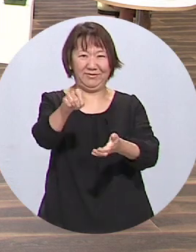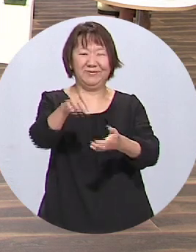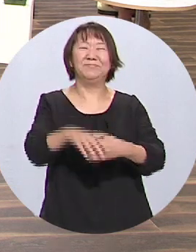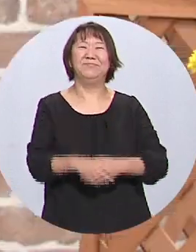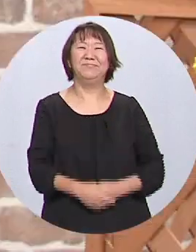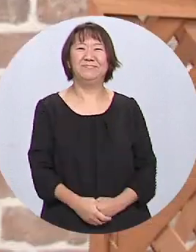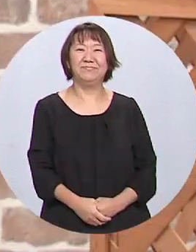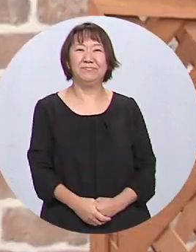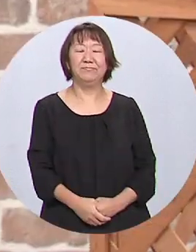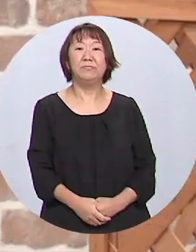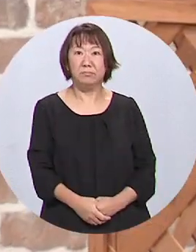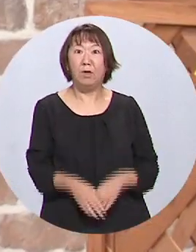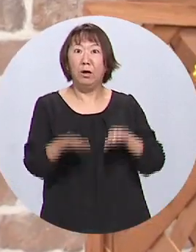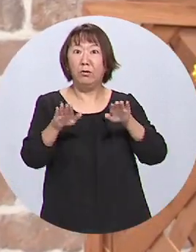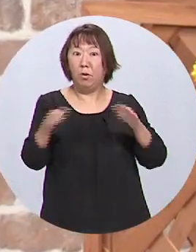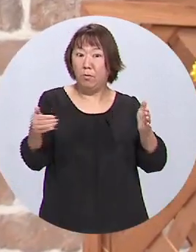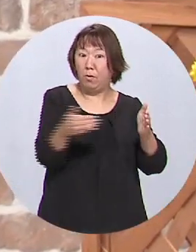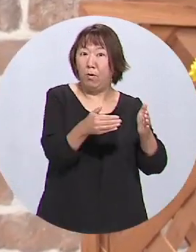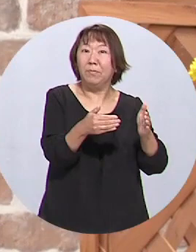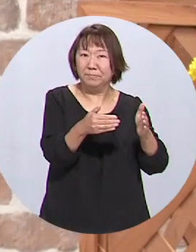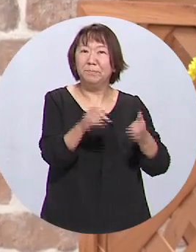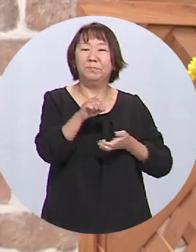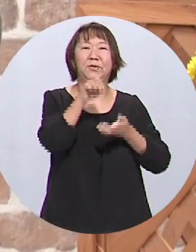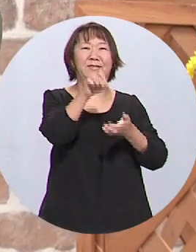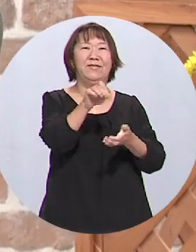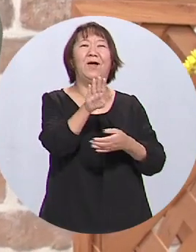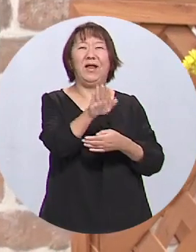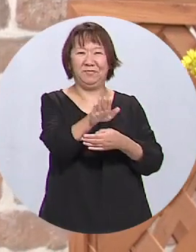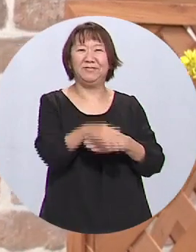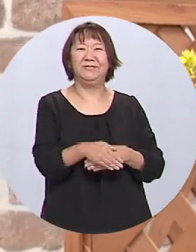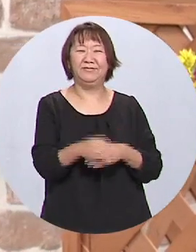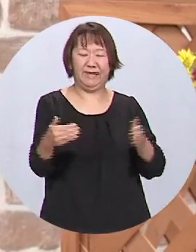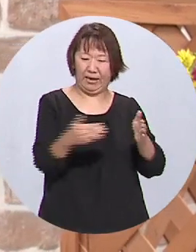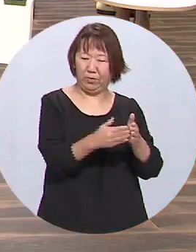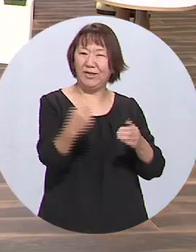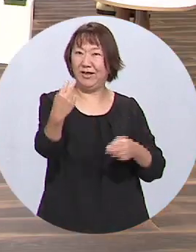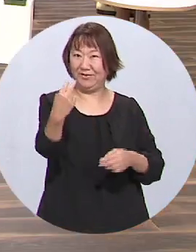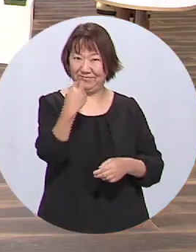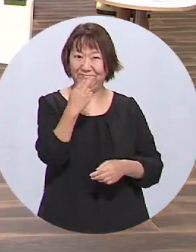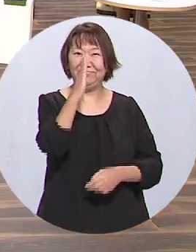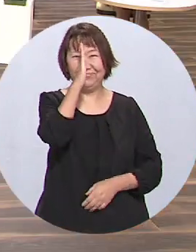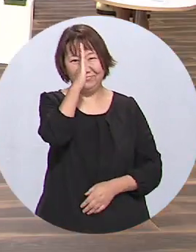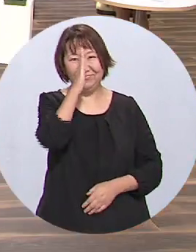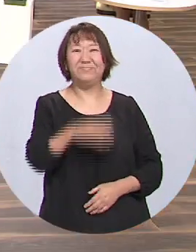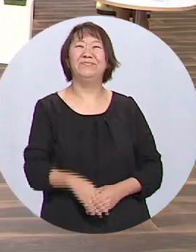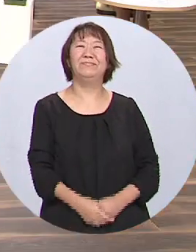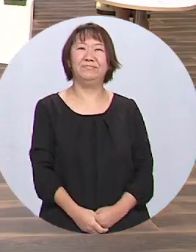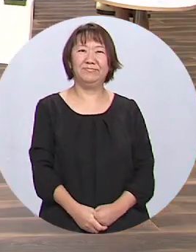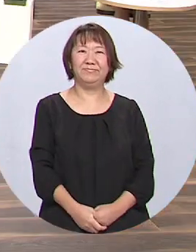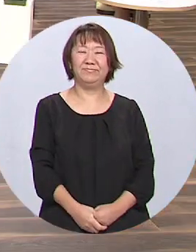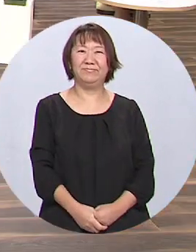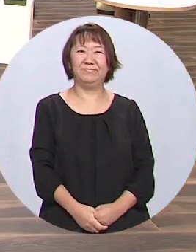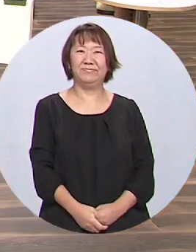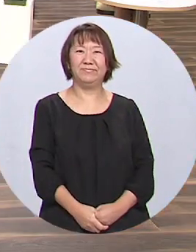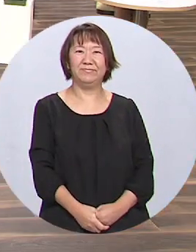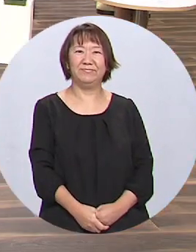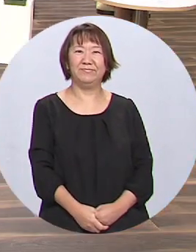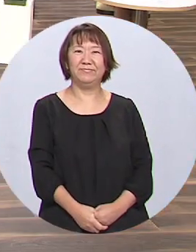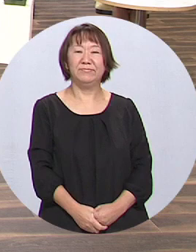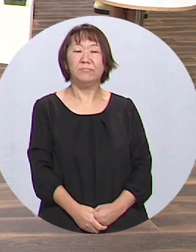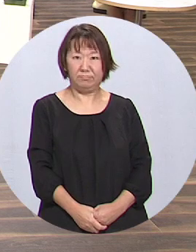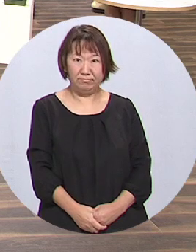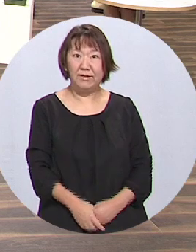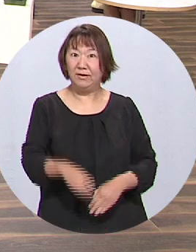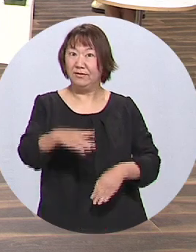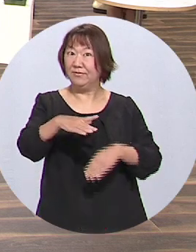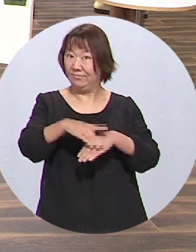はい、 さあそして今日も後半に素敵なプレゼントのお知らせがあります。ぜひ最後まで見てください。さ